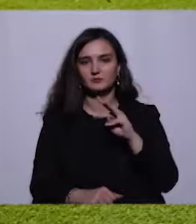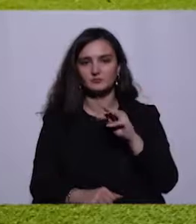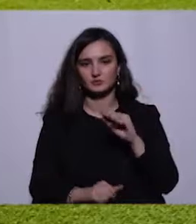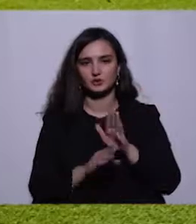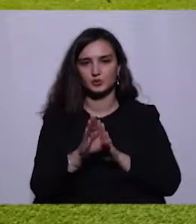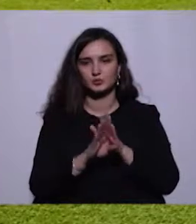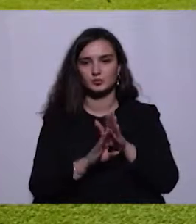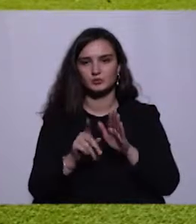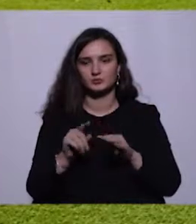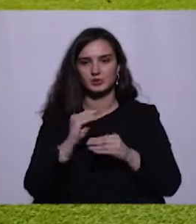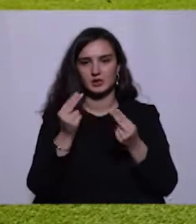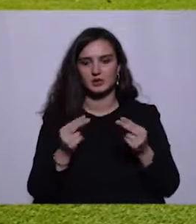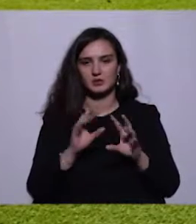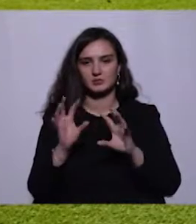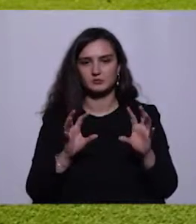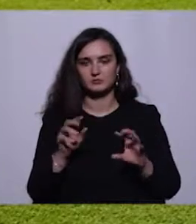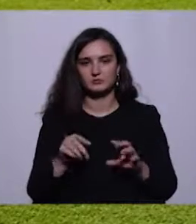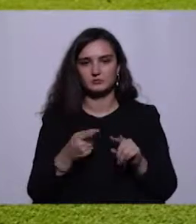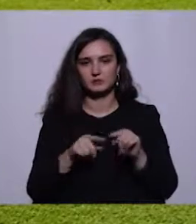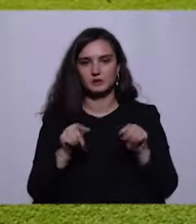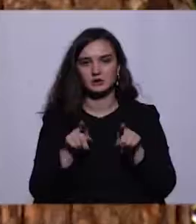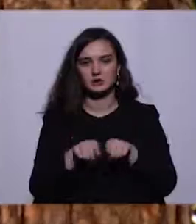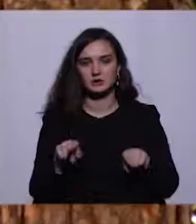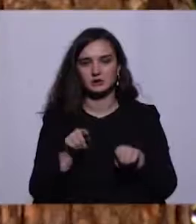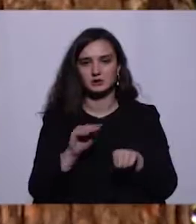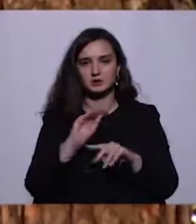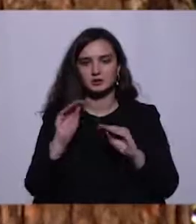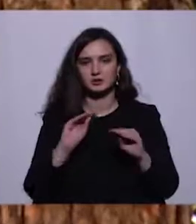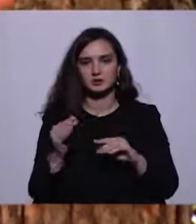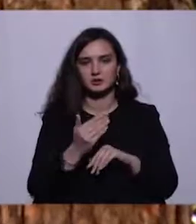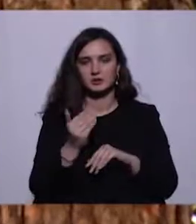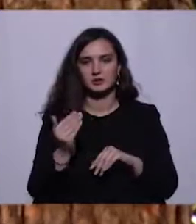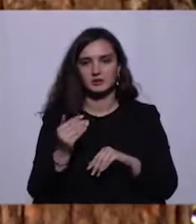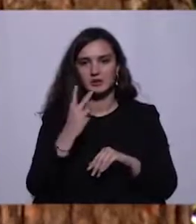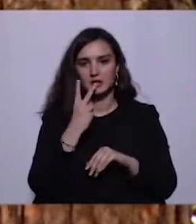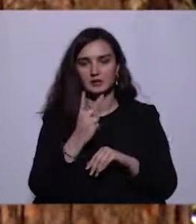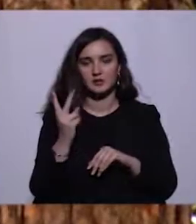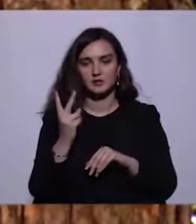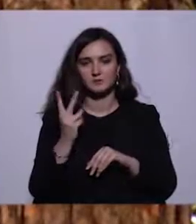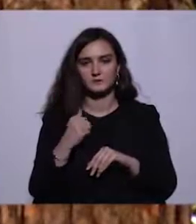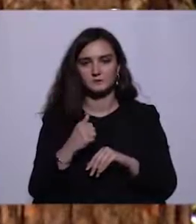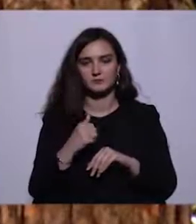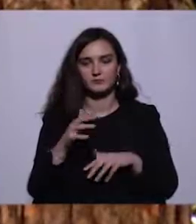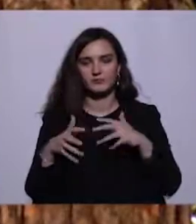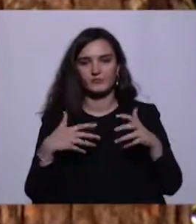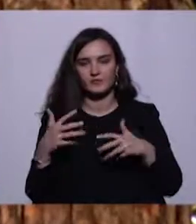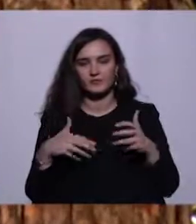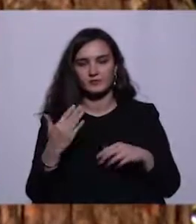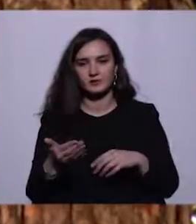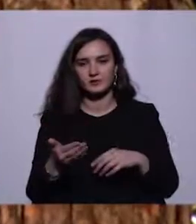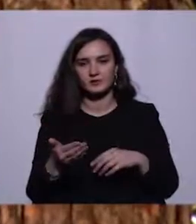მეგალითებზე შესრულებული რელიეფები. აქ ისეთი გამოსახულებებია, თქვენ დაინახავთ